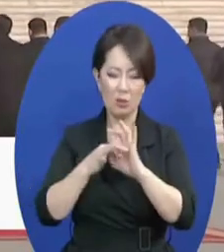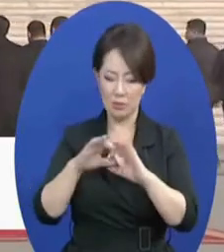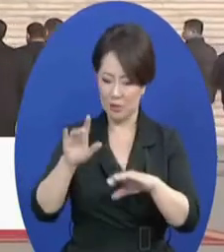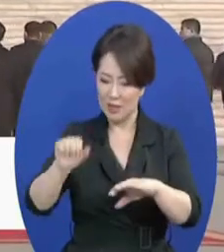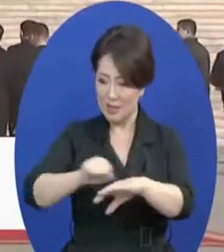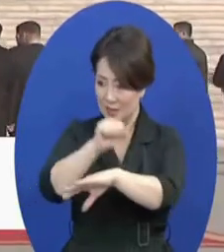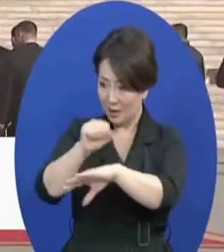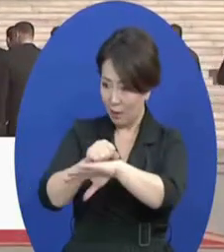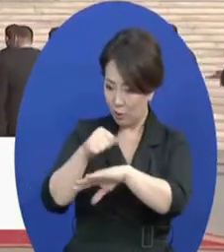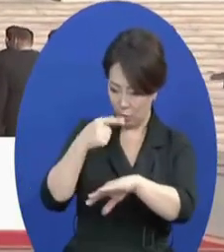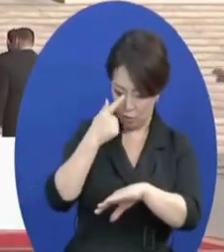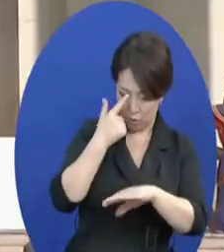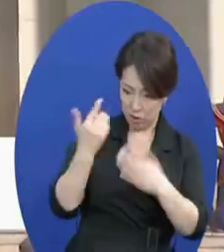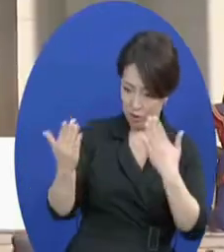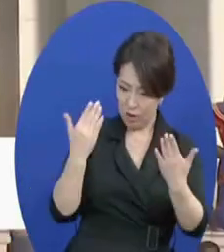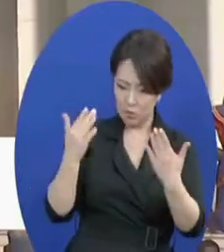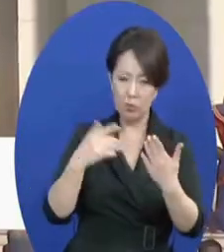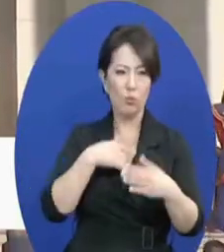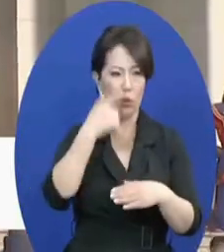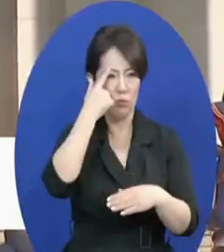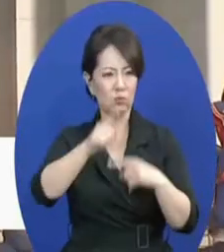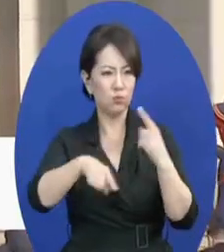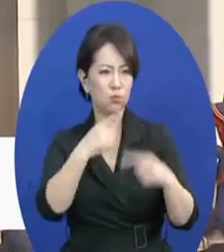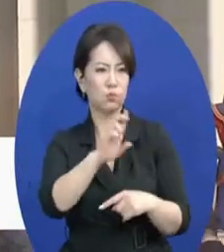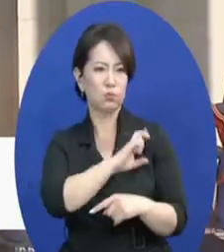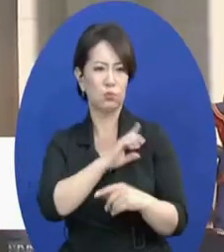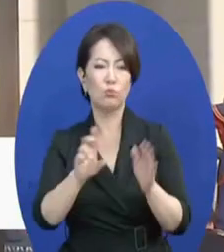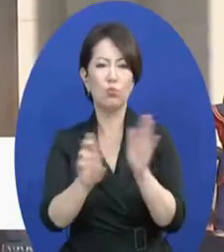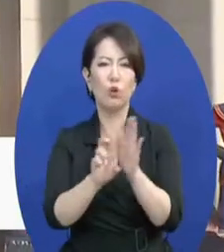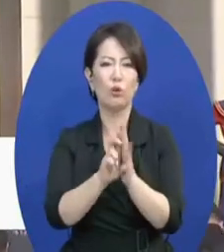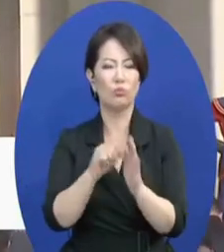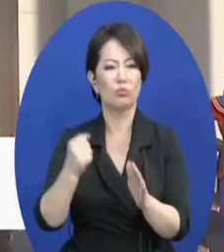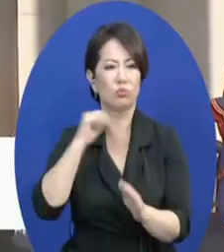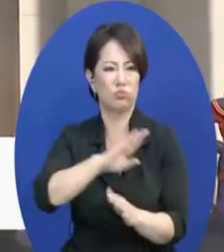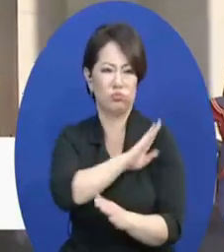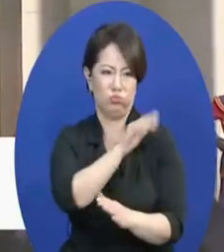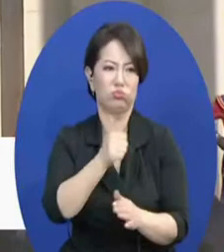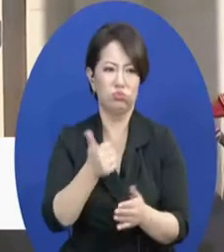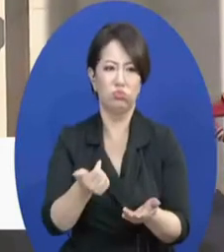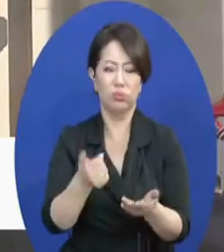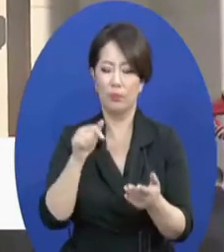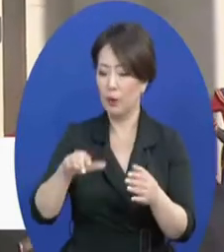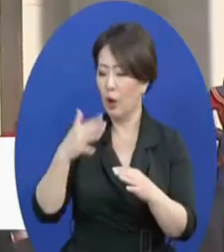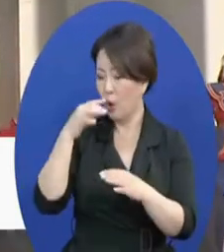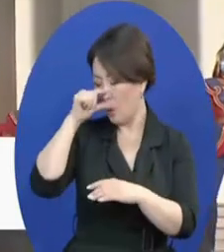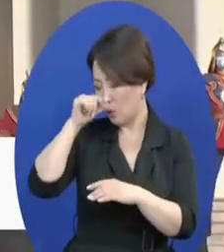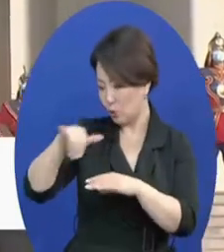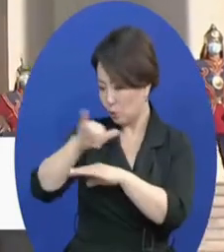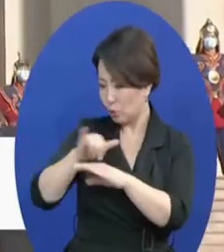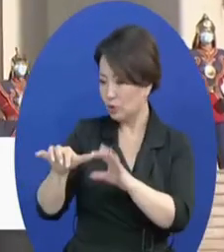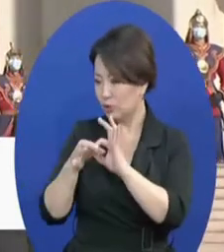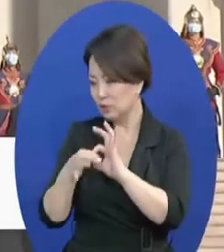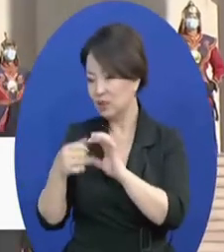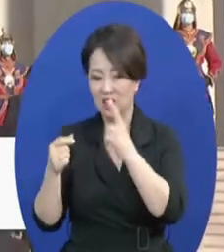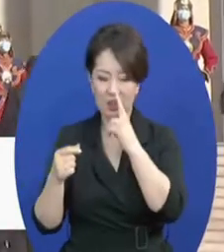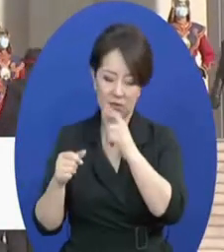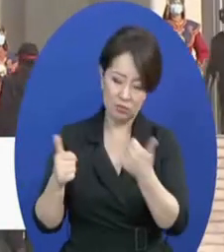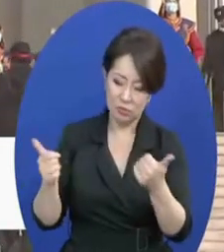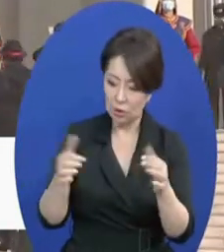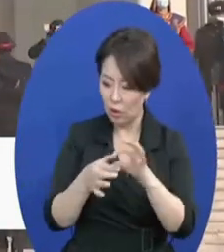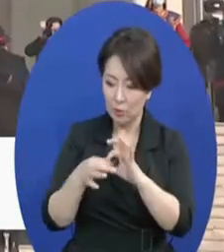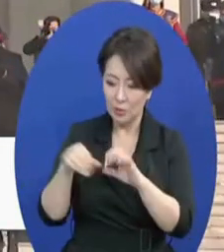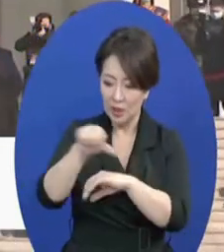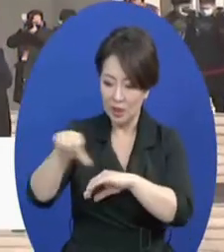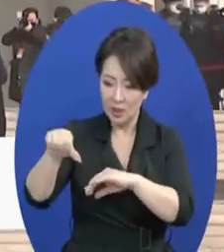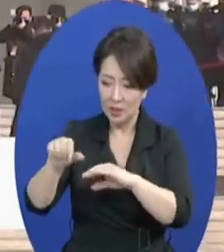харьцуулахад асар их боломжтой улс. Дэлхийд эдийн засгаараа тэргүүлэгч бүгд найрамдах хятад ард улс, Орос улбооны улстай хилэлдэг, мөн гуравдагч хөршүүдтэйгээ улс